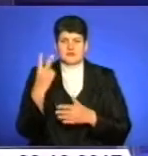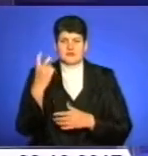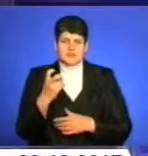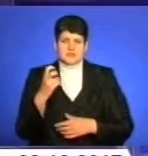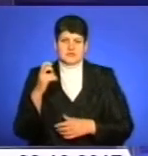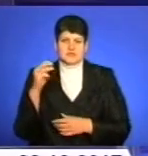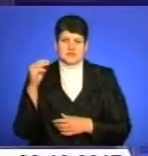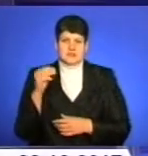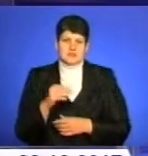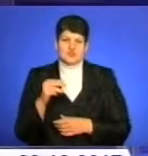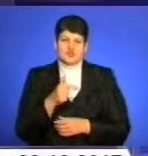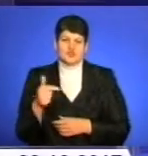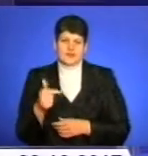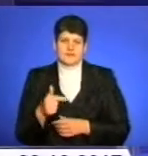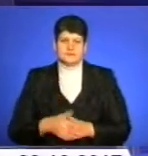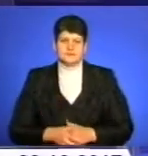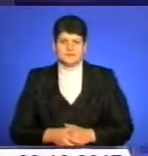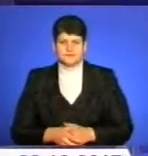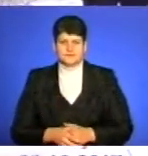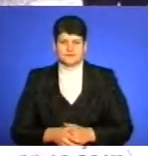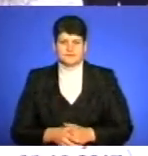тисяч гривень. Подробиці у сюжеті Соломії Струс.